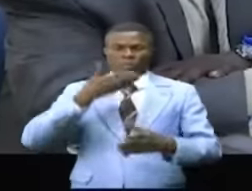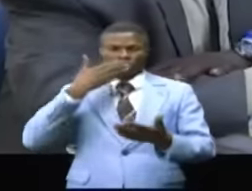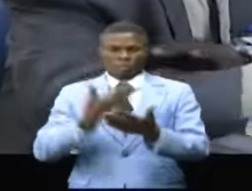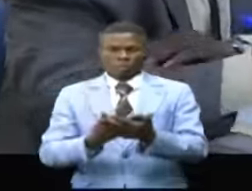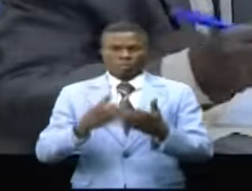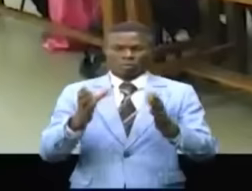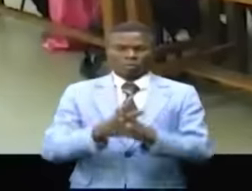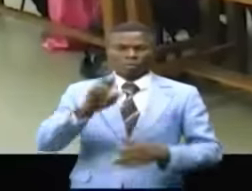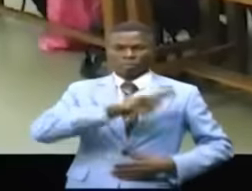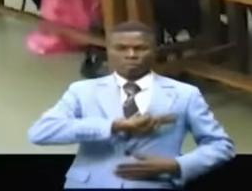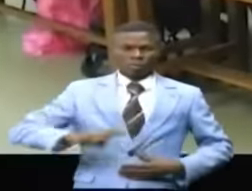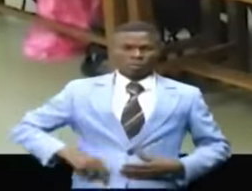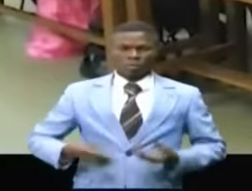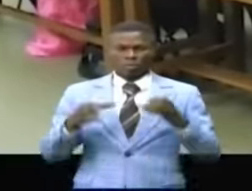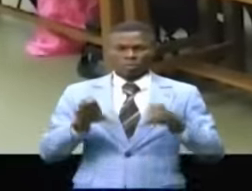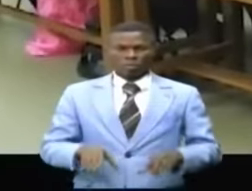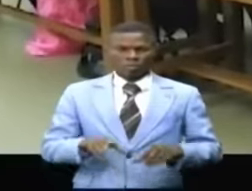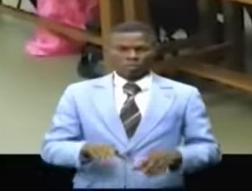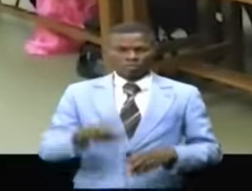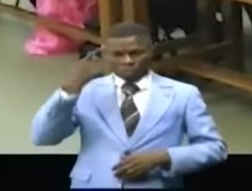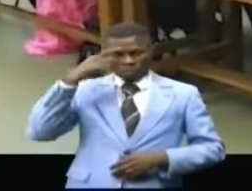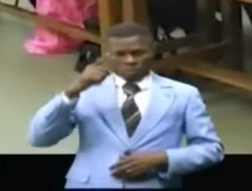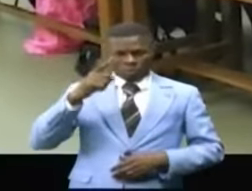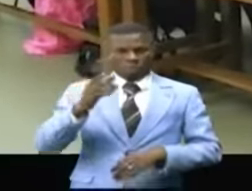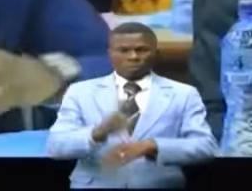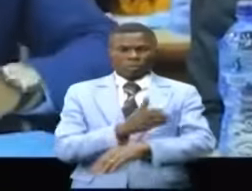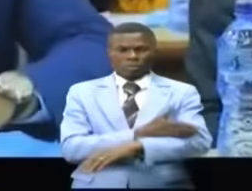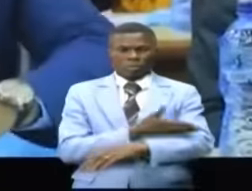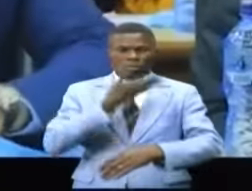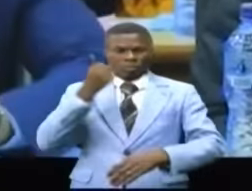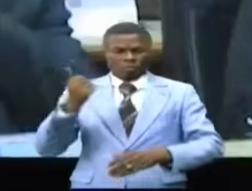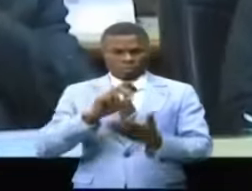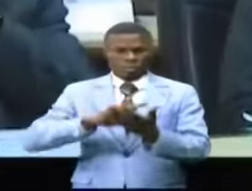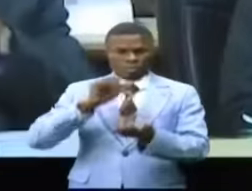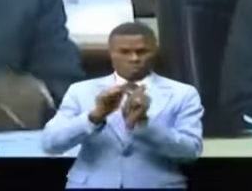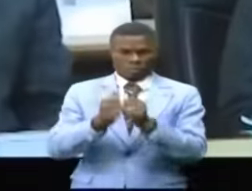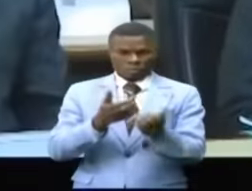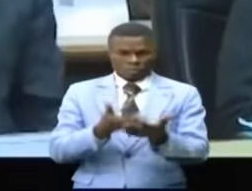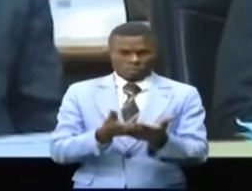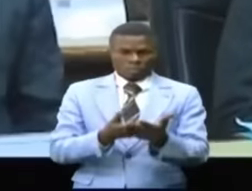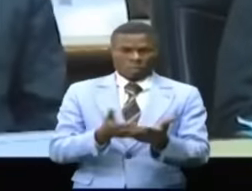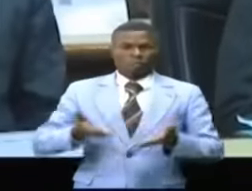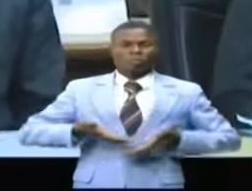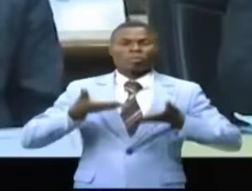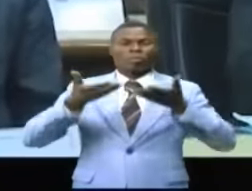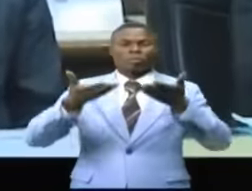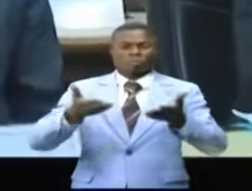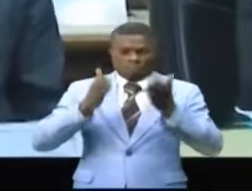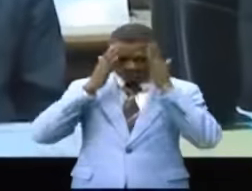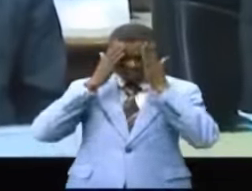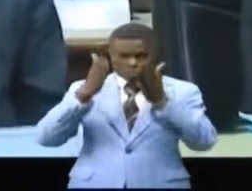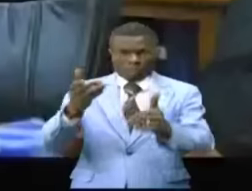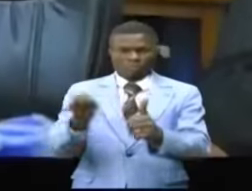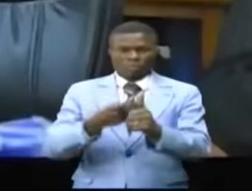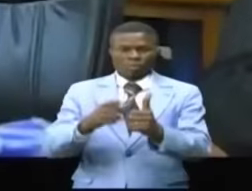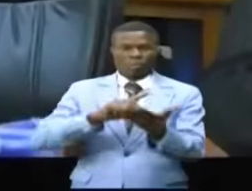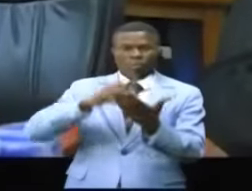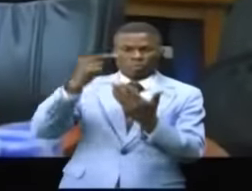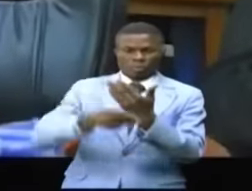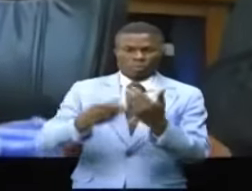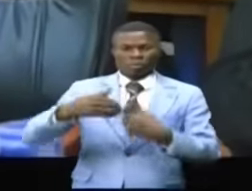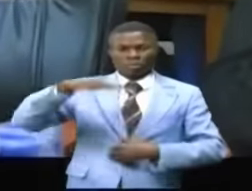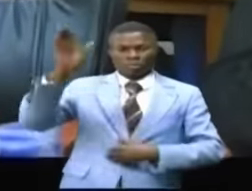avec la République démocratique du Congo pour l'aboutissement heureux de ce processus. Elle propose de se baser sur le plan de